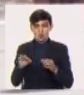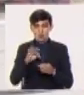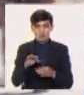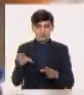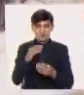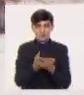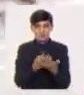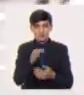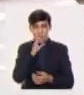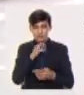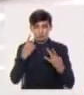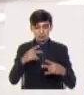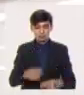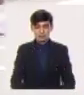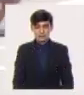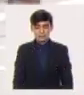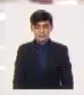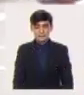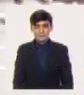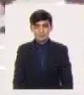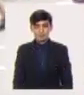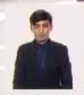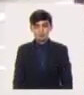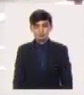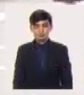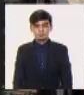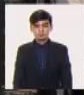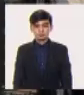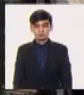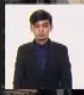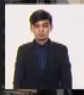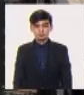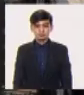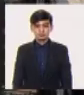кеңес беріп отыр. Бақтияр Әлібай, Нұркен Тоқмұрзин, Информбюро, Нұр-Сұлтан.